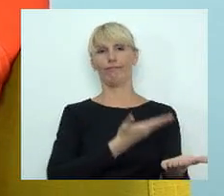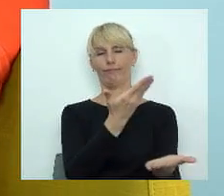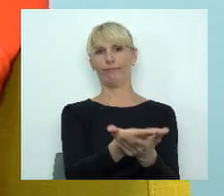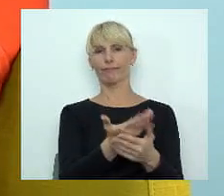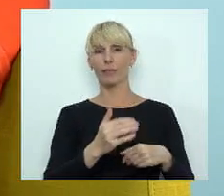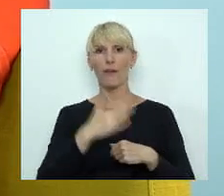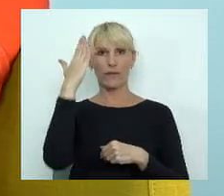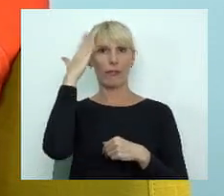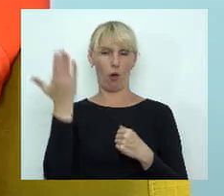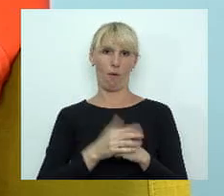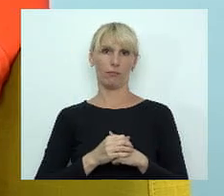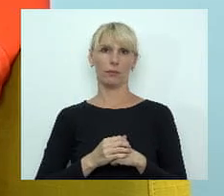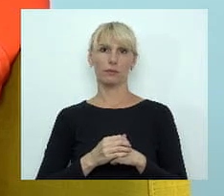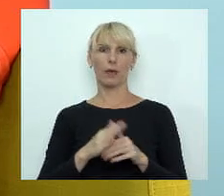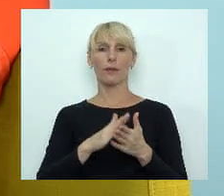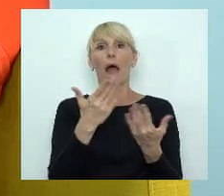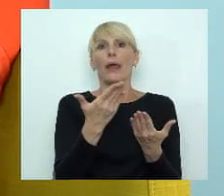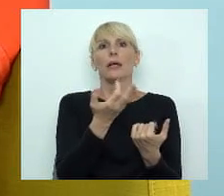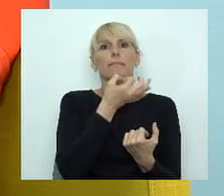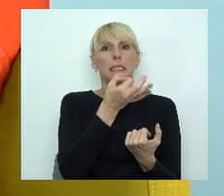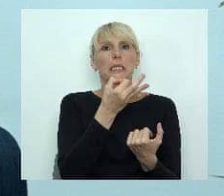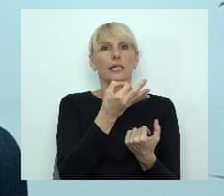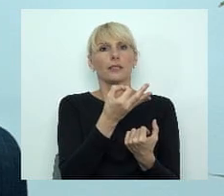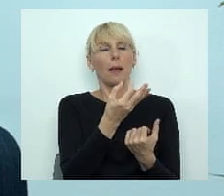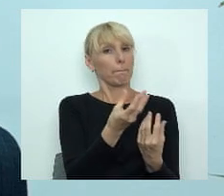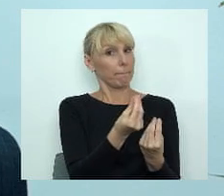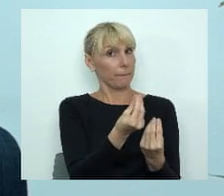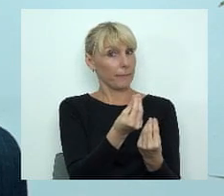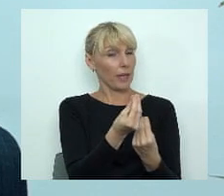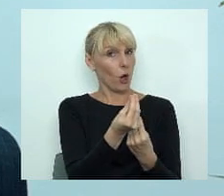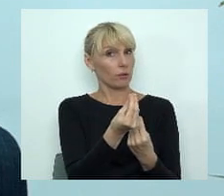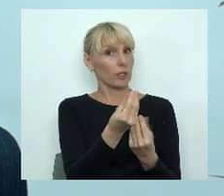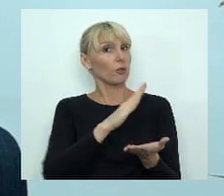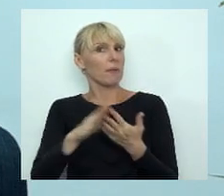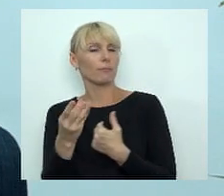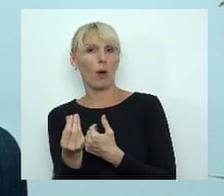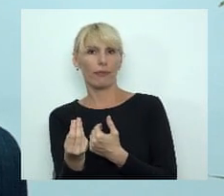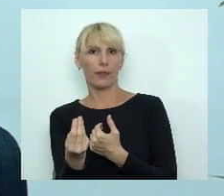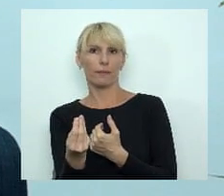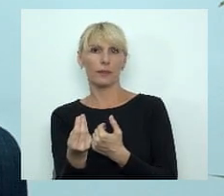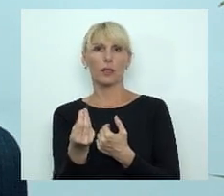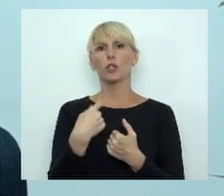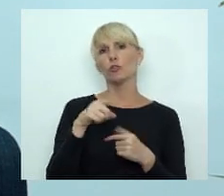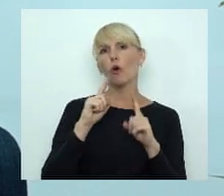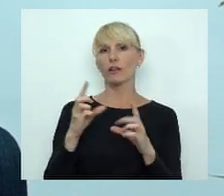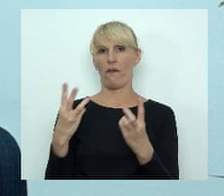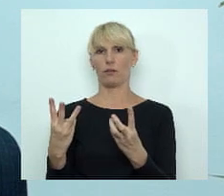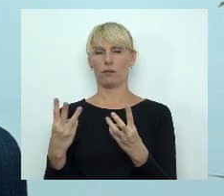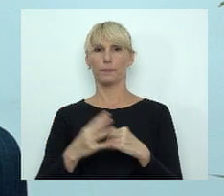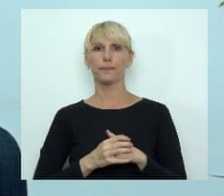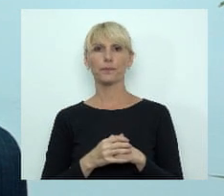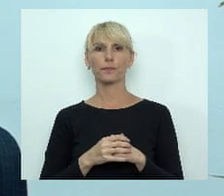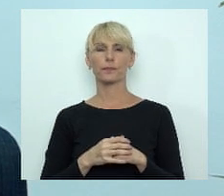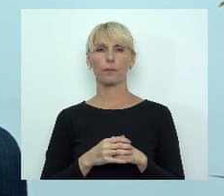skserowanie. Teraz pytanie, brać pieniądze? Czy nie brać pieniędzy? Którą drogą my idziemy? To jest chyba tutaj najistotniejsze. A proszę